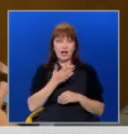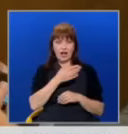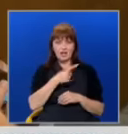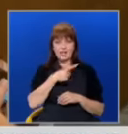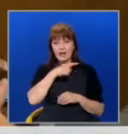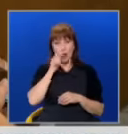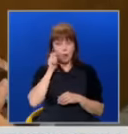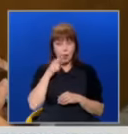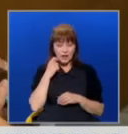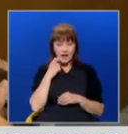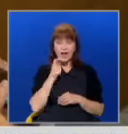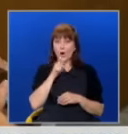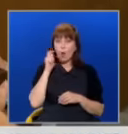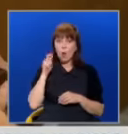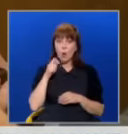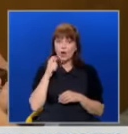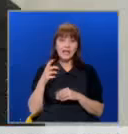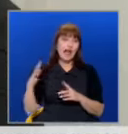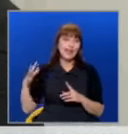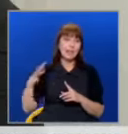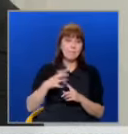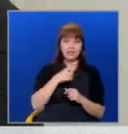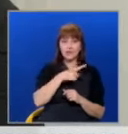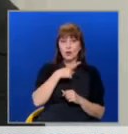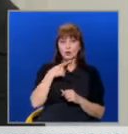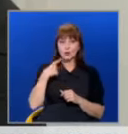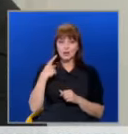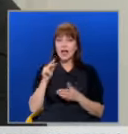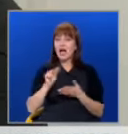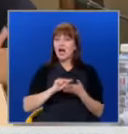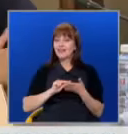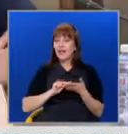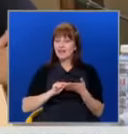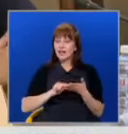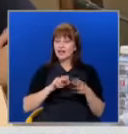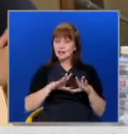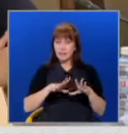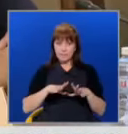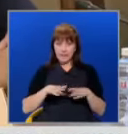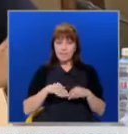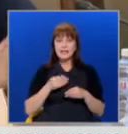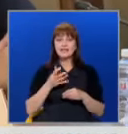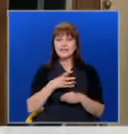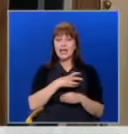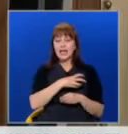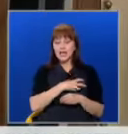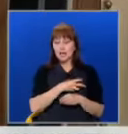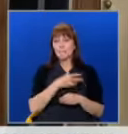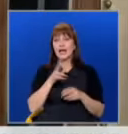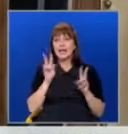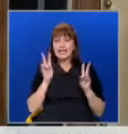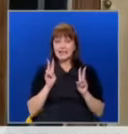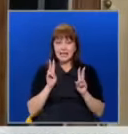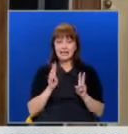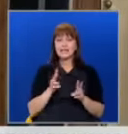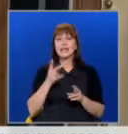там, че Украйна беше брутално нападната от Русия. Декларацията беше приета с гласовете на ГЕРБ СДС, Продължаваме промяната, Демократична България,